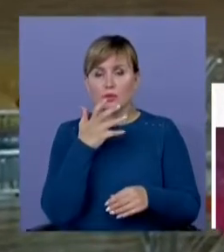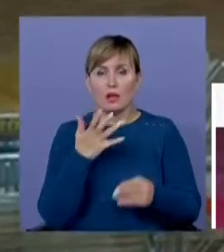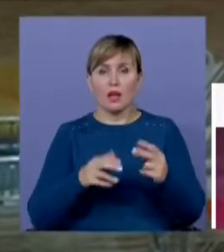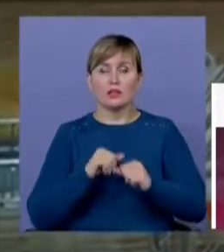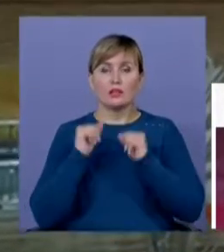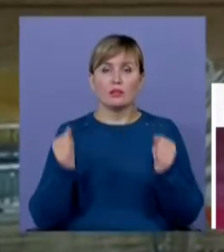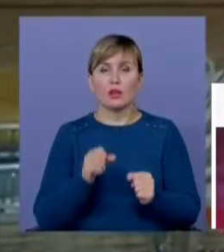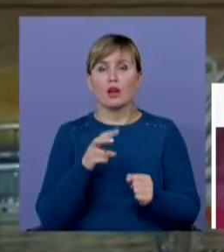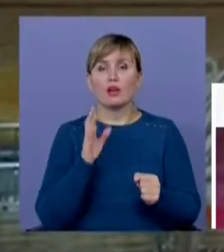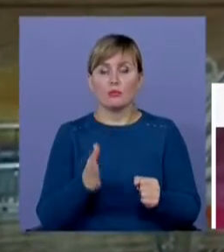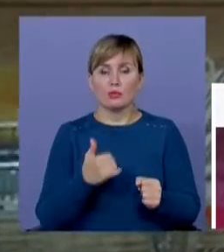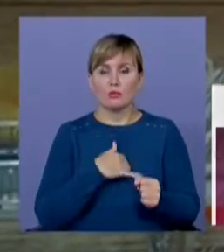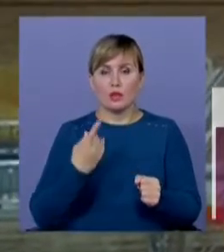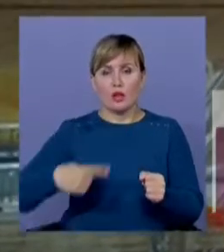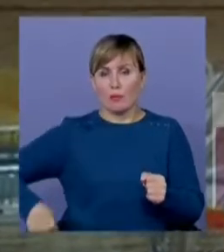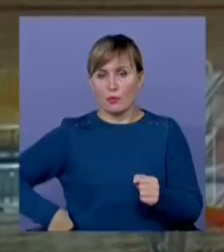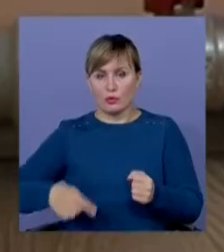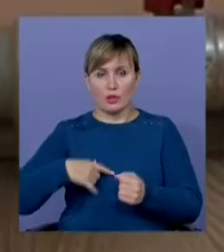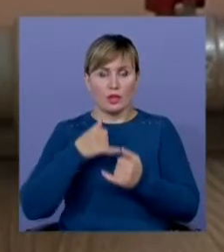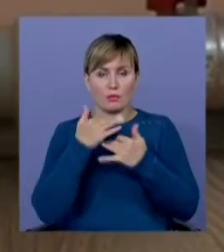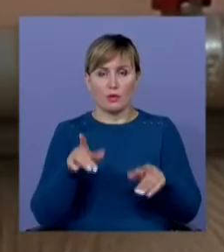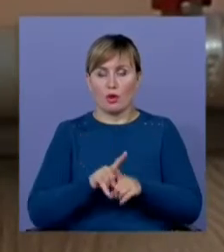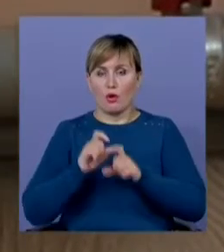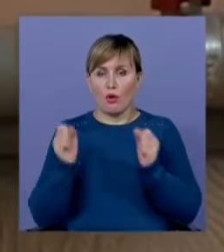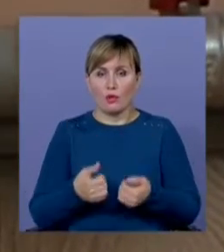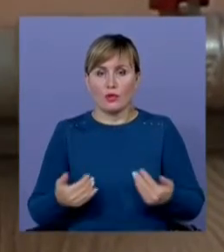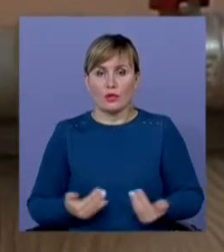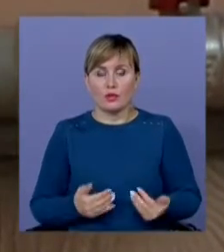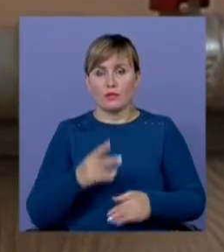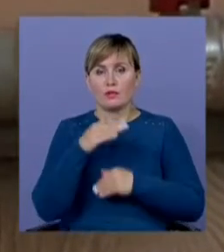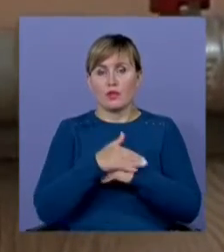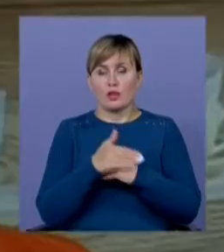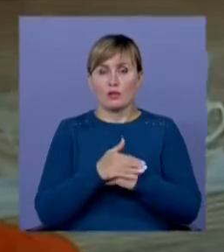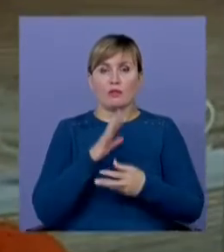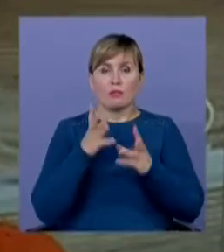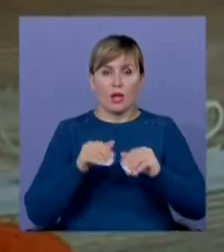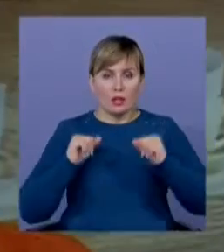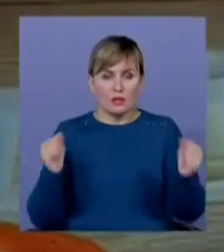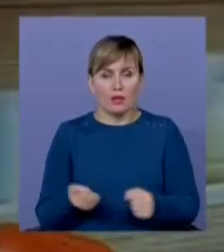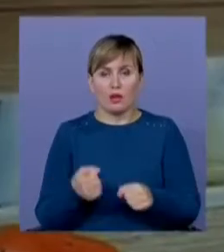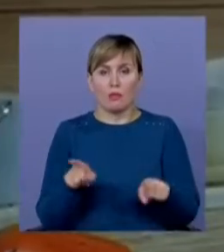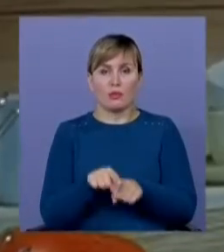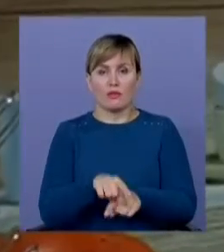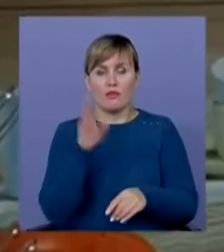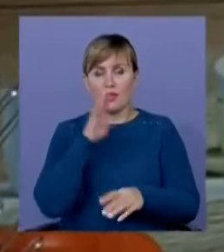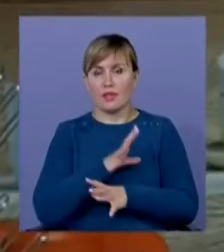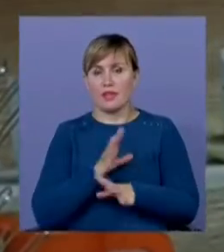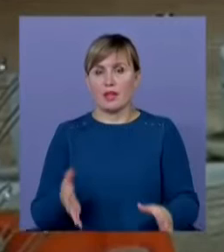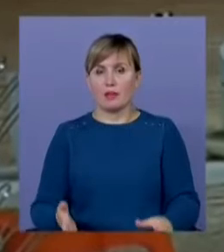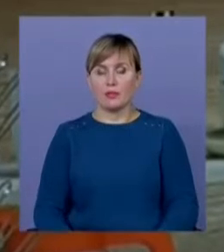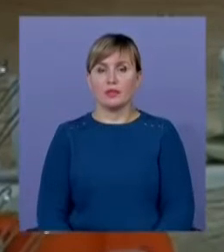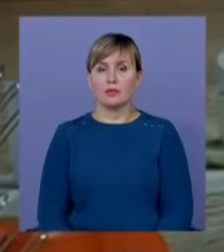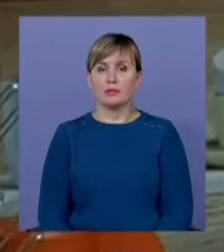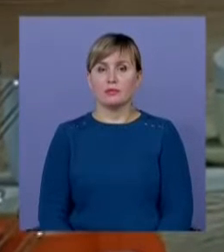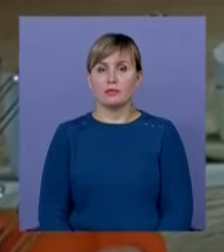как будет, у меня одна почка, я не могу вот так в такой холоде жить. К вечеру вообще она остывает, как будто там воды не было или там тепла не